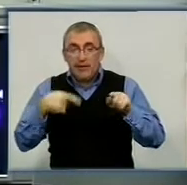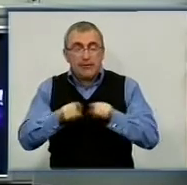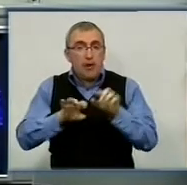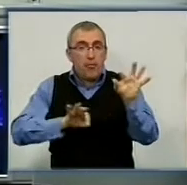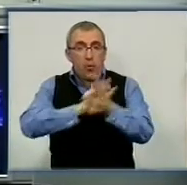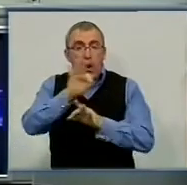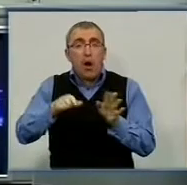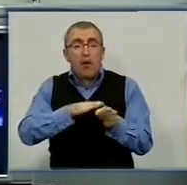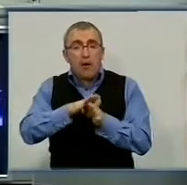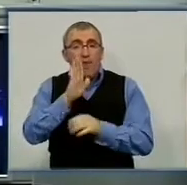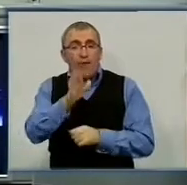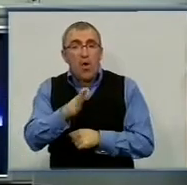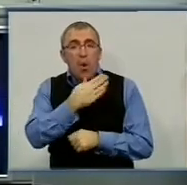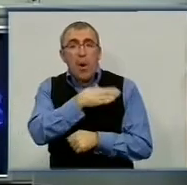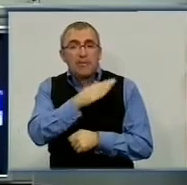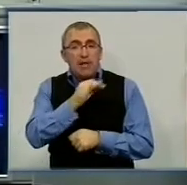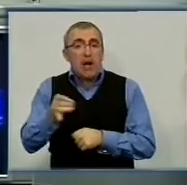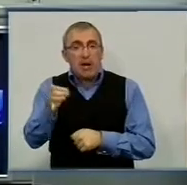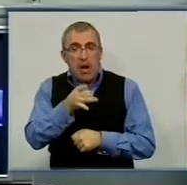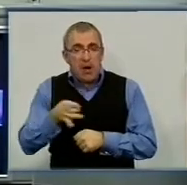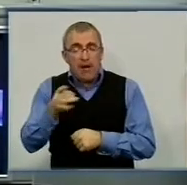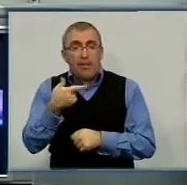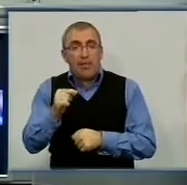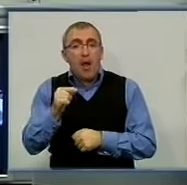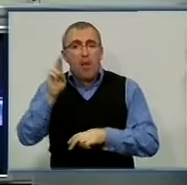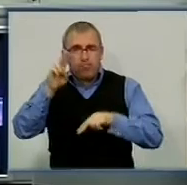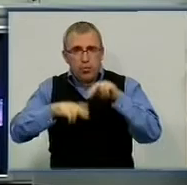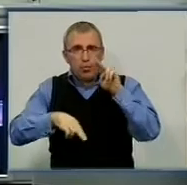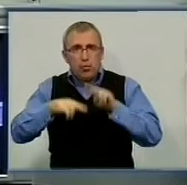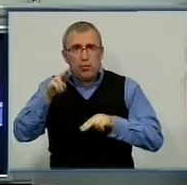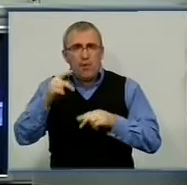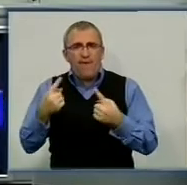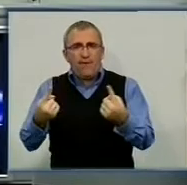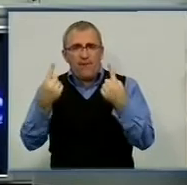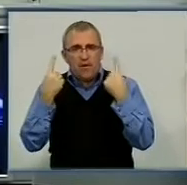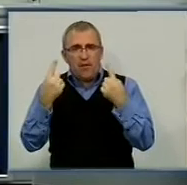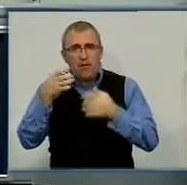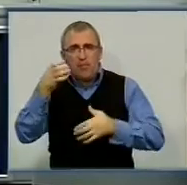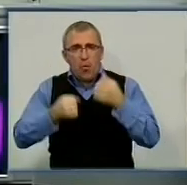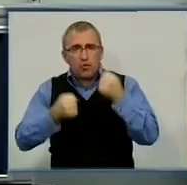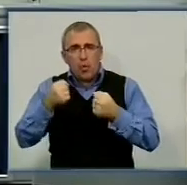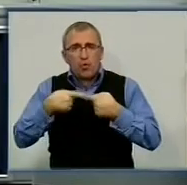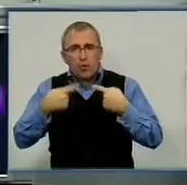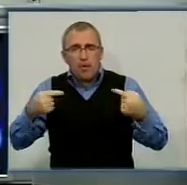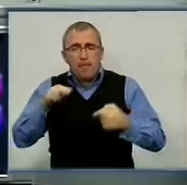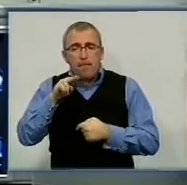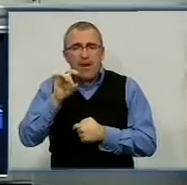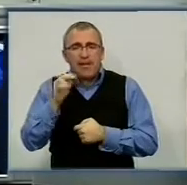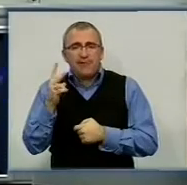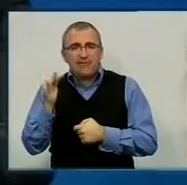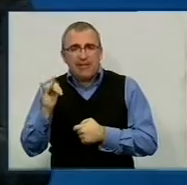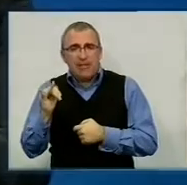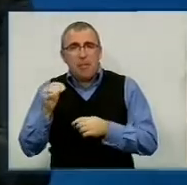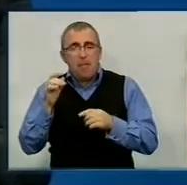реалізуються в в олександрійському районі де будується великий малично-товарний комплекс петриківське молоко